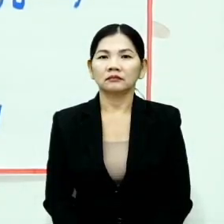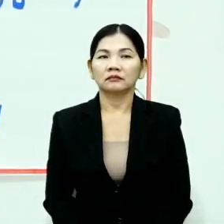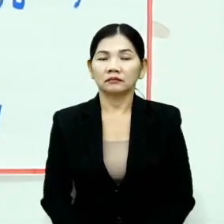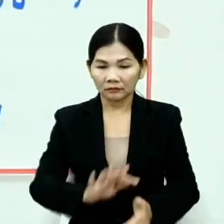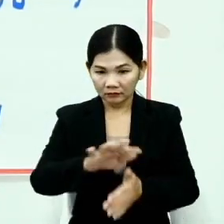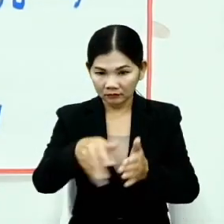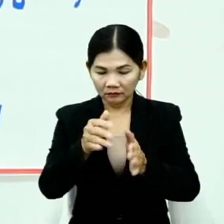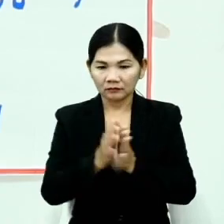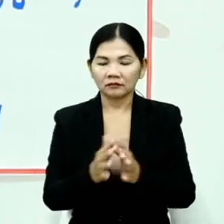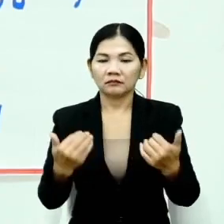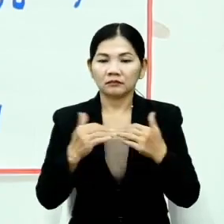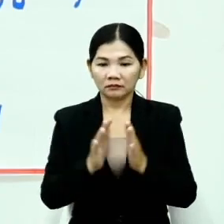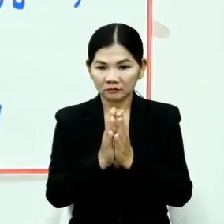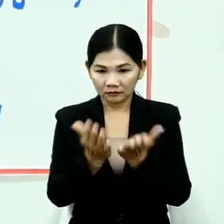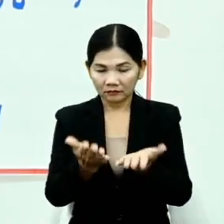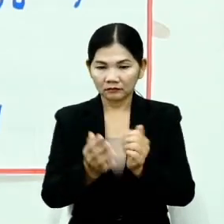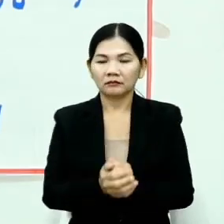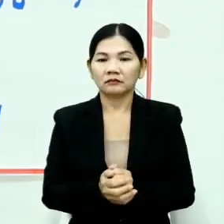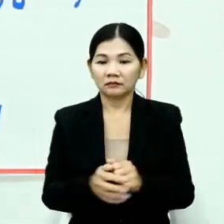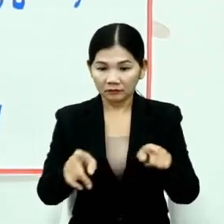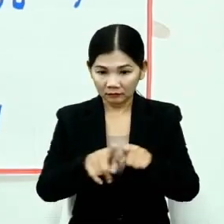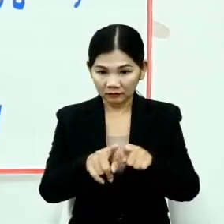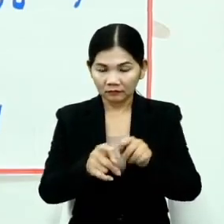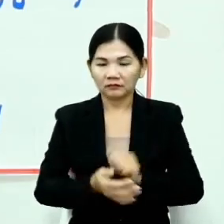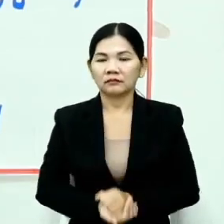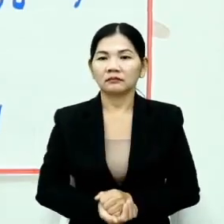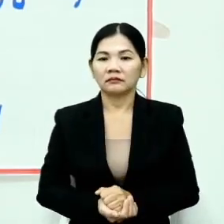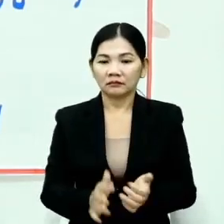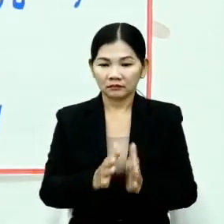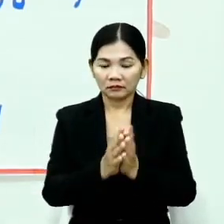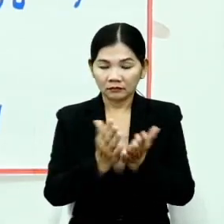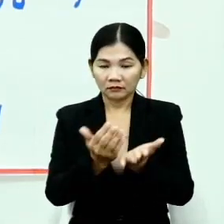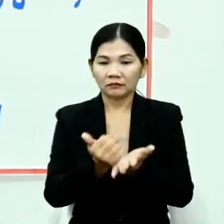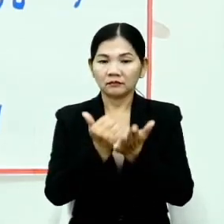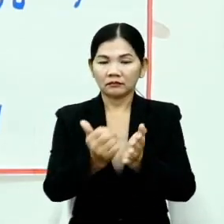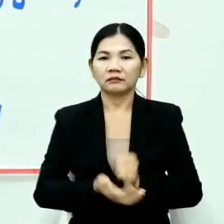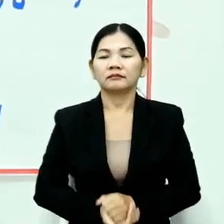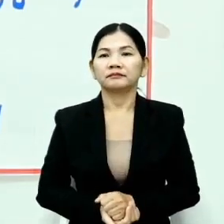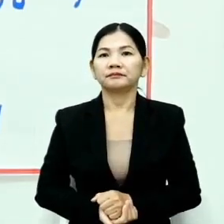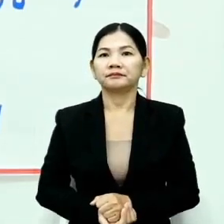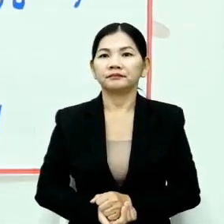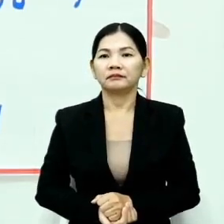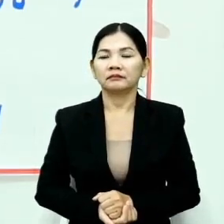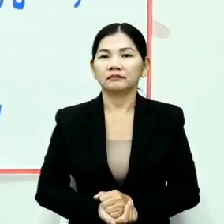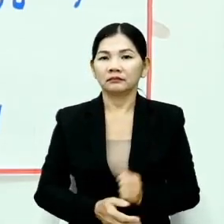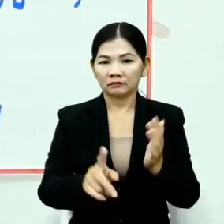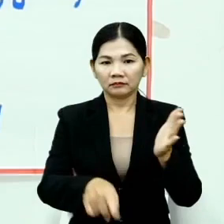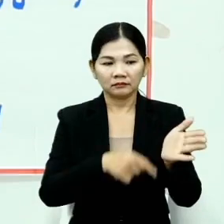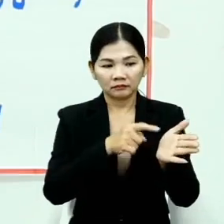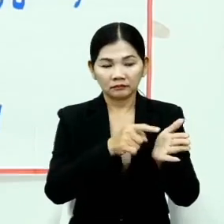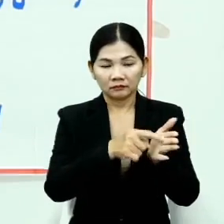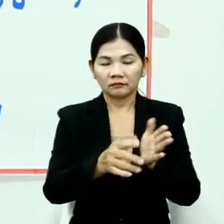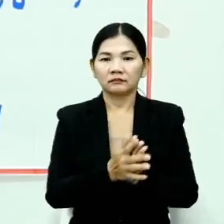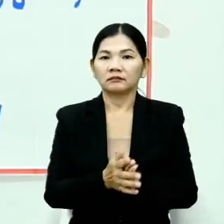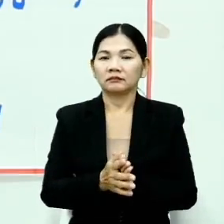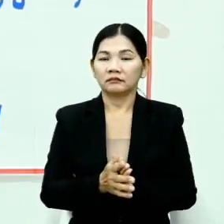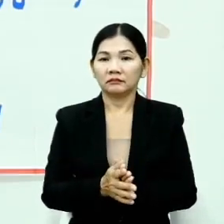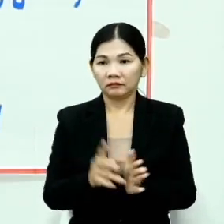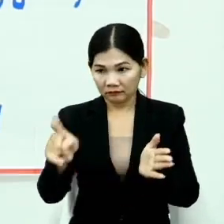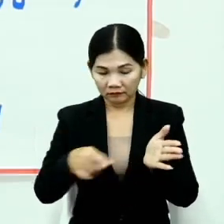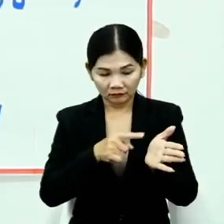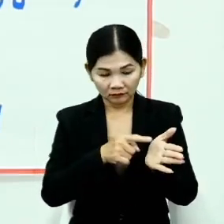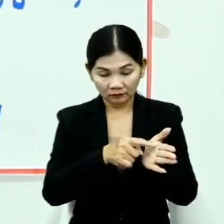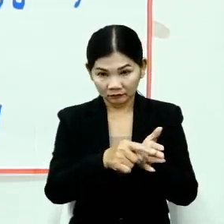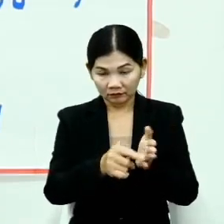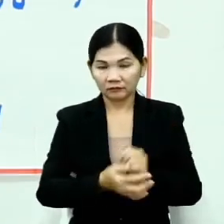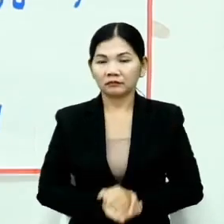Ở con bạc xếp hơi đôi này cổ mà con xếp hơi chùm núi. Hai con dọc chẳng ở đáy sẽ đam nhé. Con